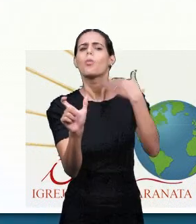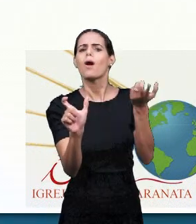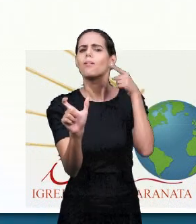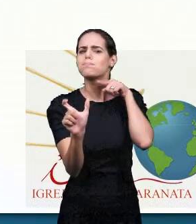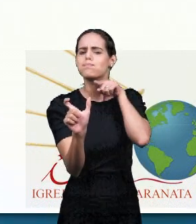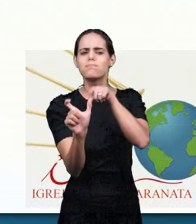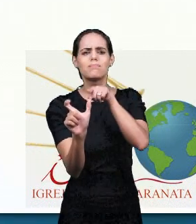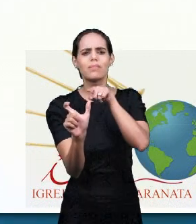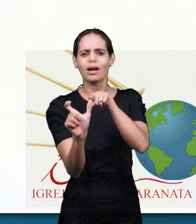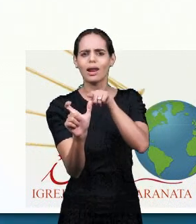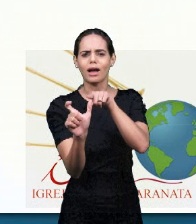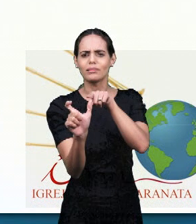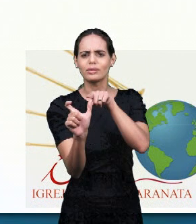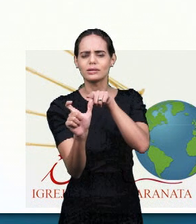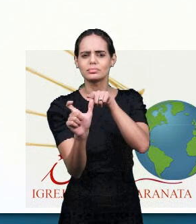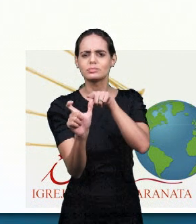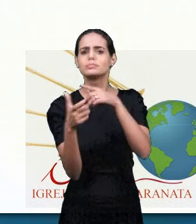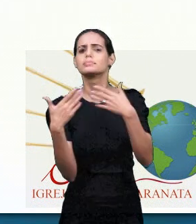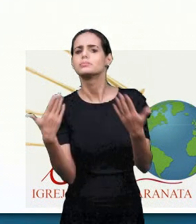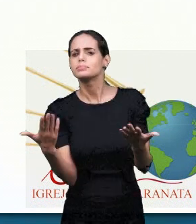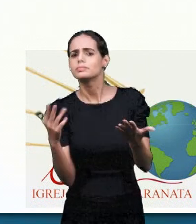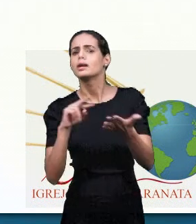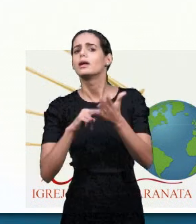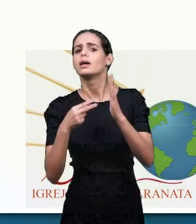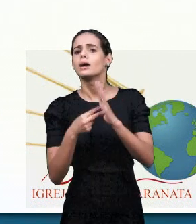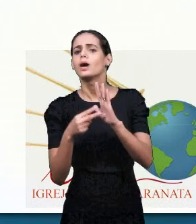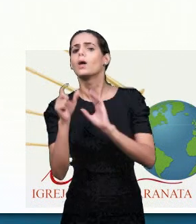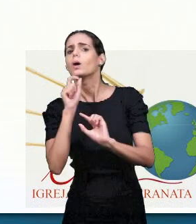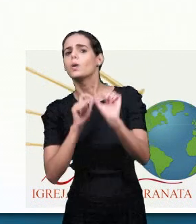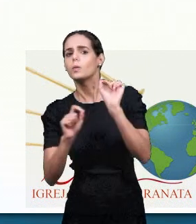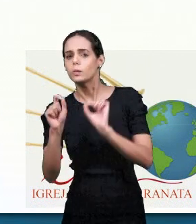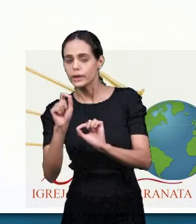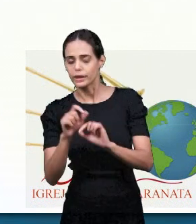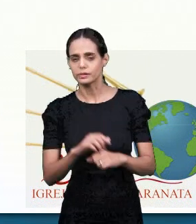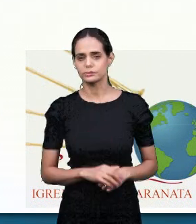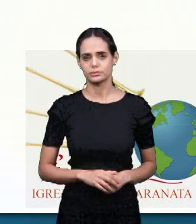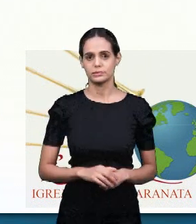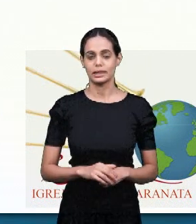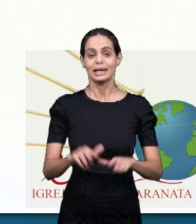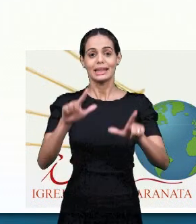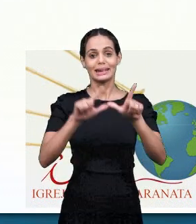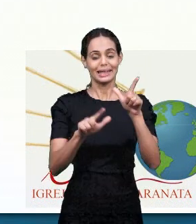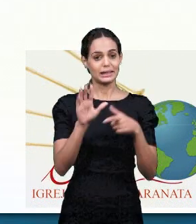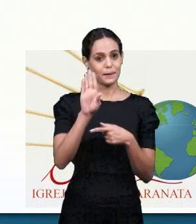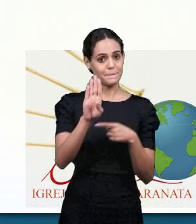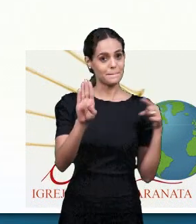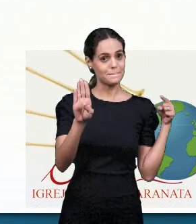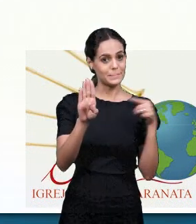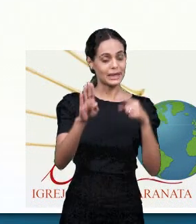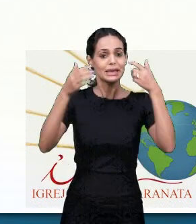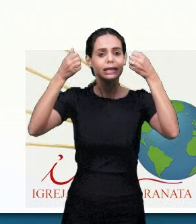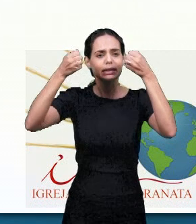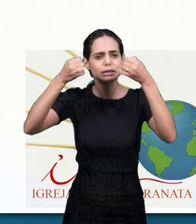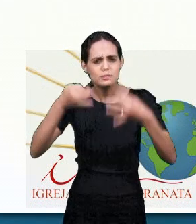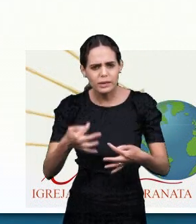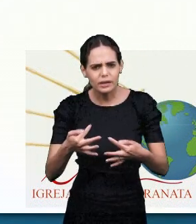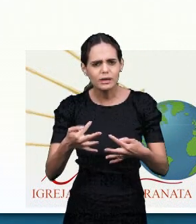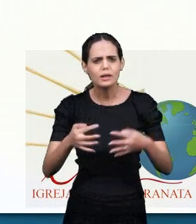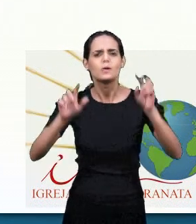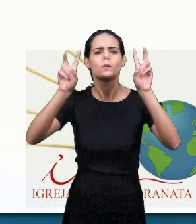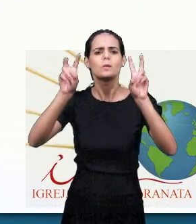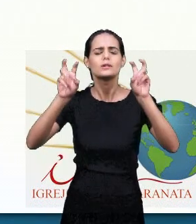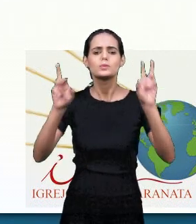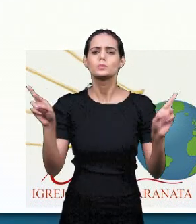la parole? C'est-à-dire, ce mot qui est implicite là. Lettre B, expliquer. C'est-à-dire, expliquer le sujet